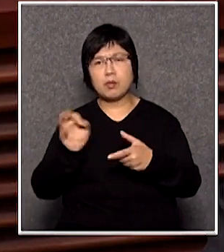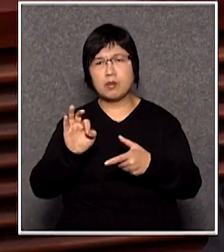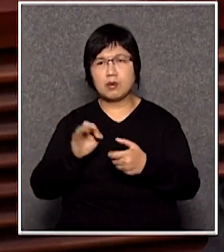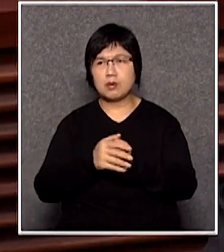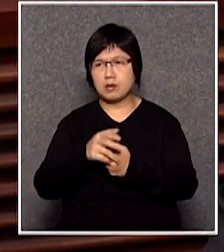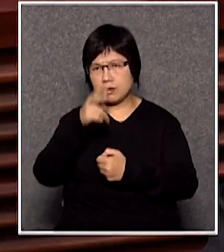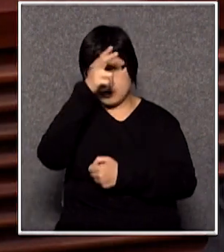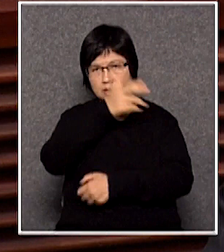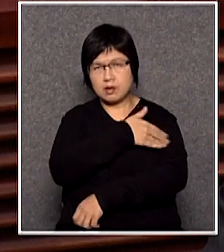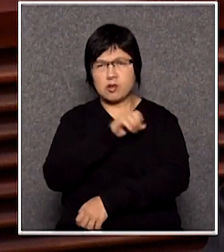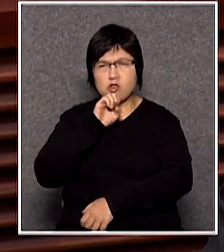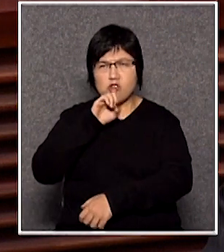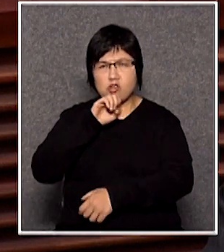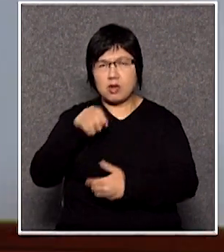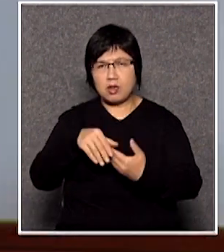員就猛地說拉布。